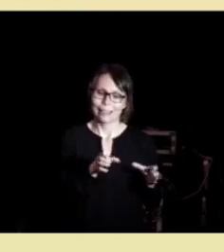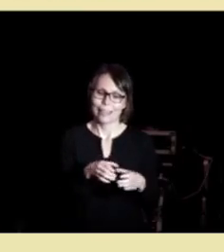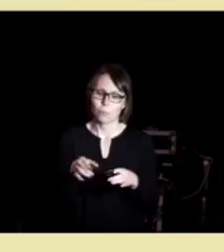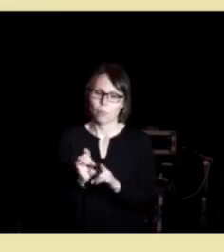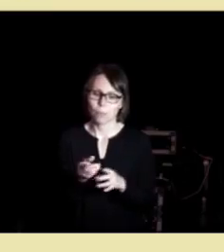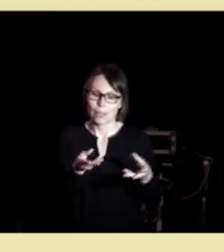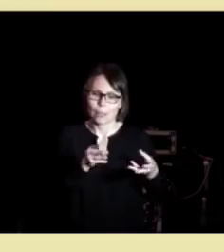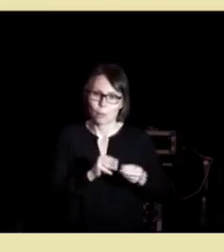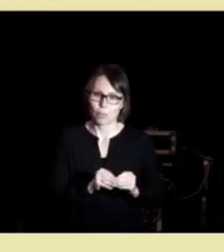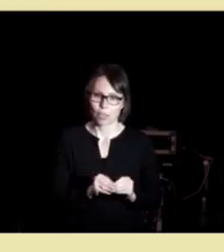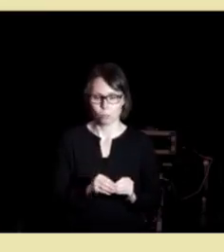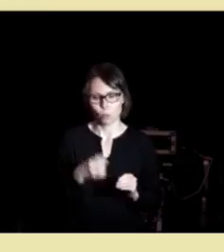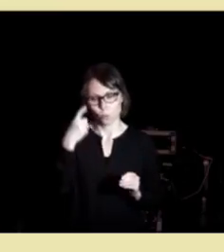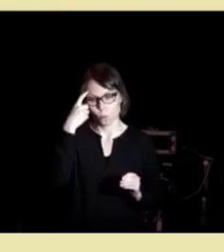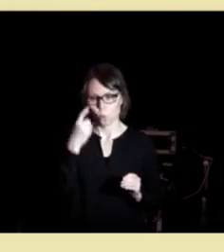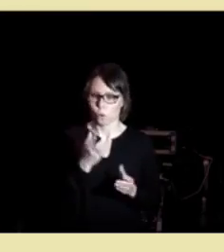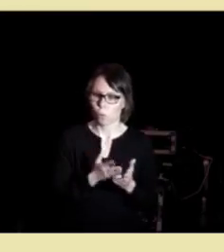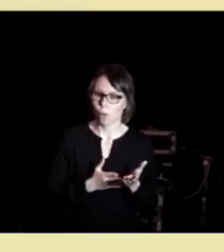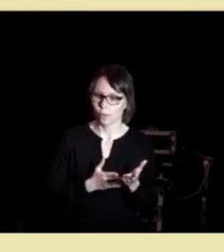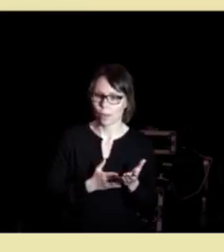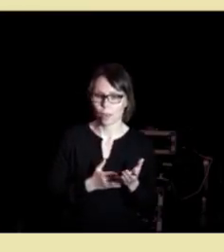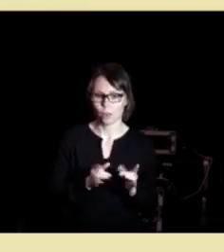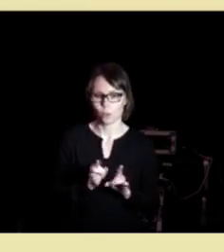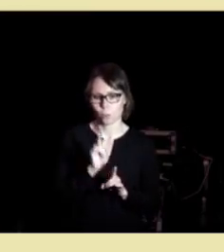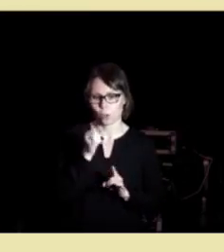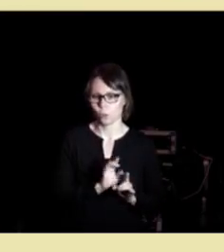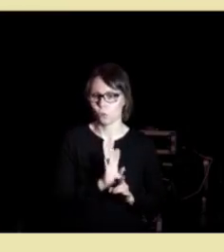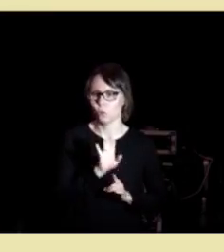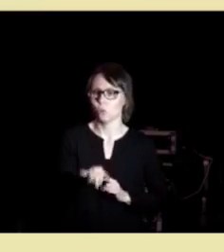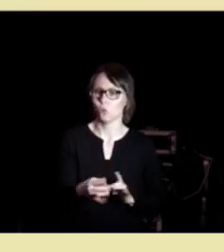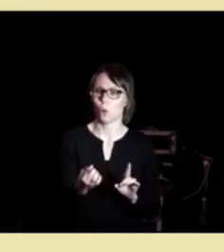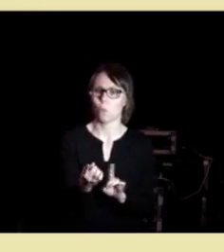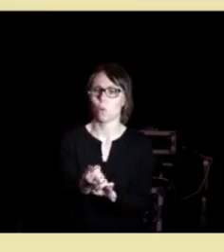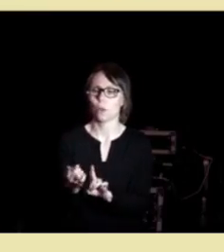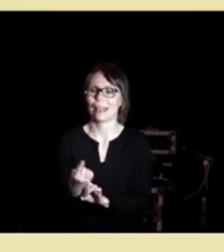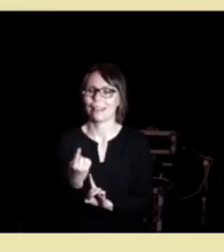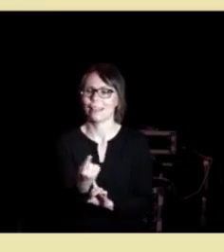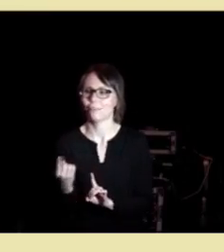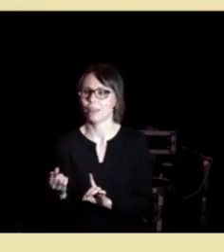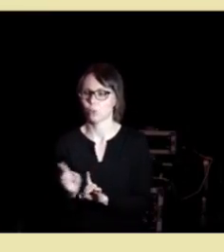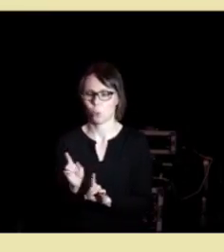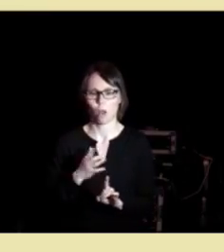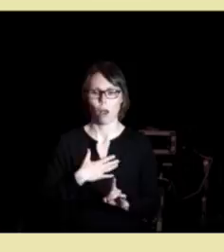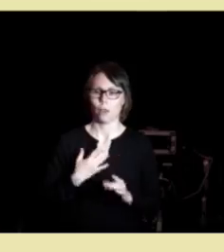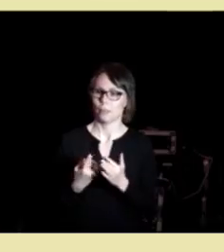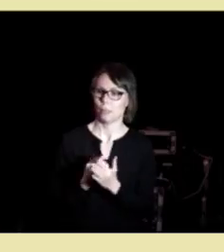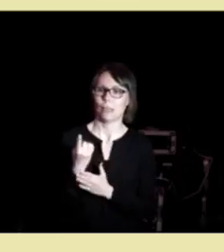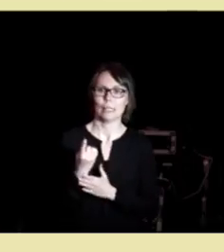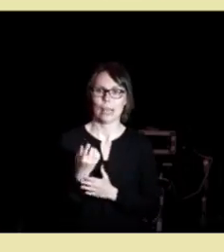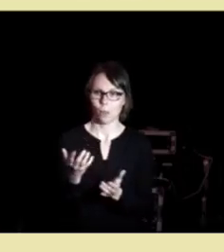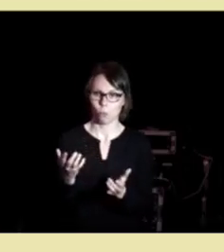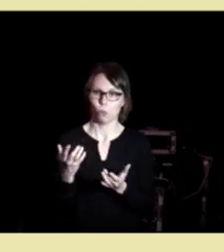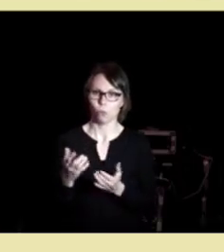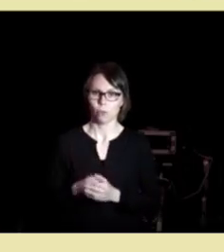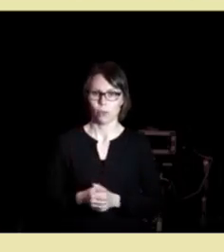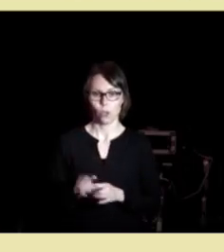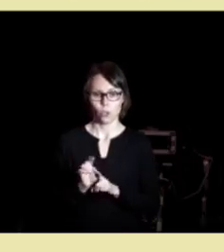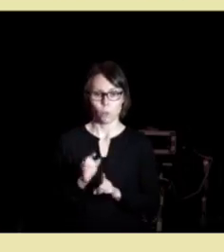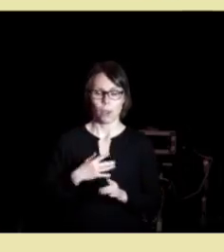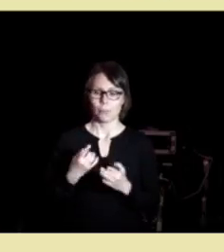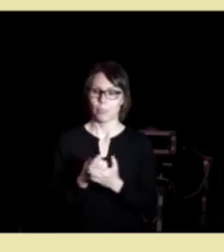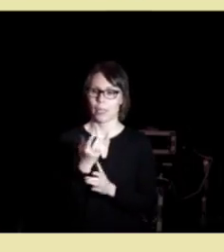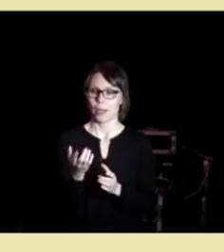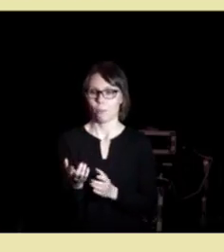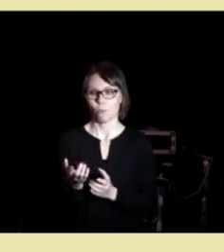er sammensatt på en klok måte, og som kan gå ut og møte individene som har spesielle behov, som har spesielle behov